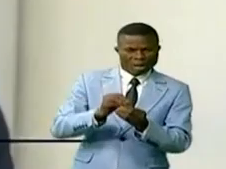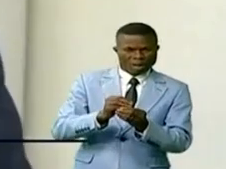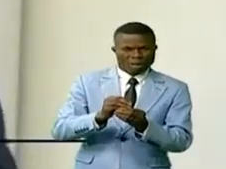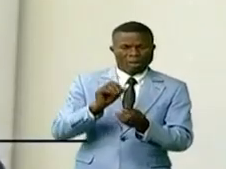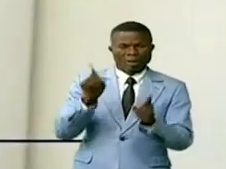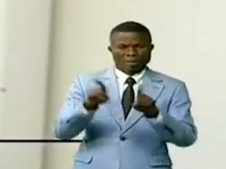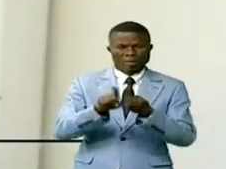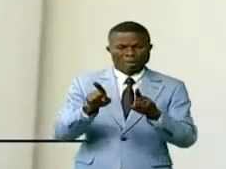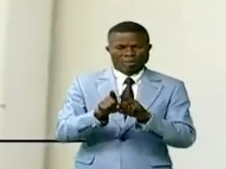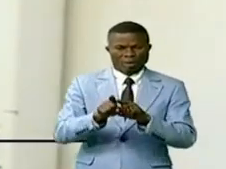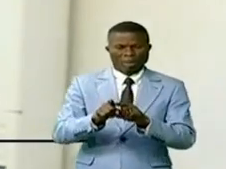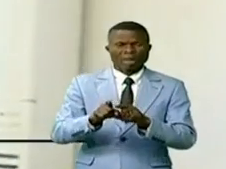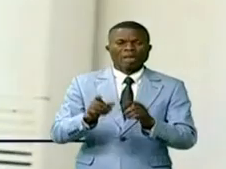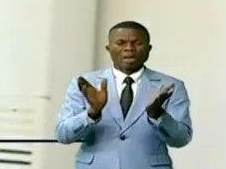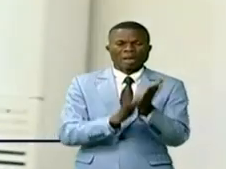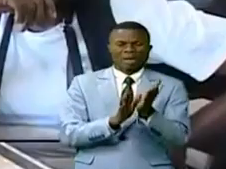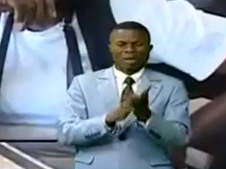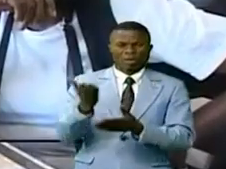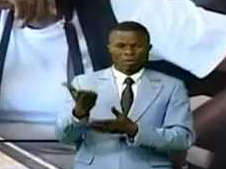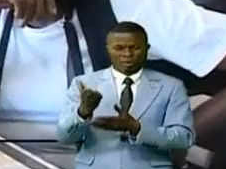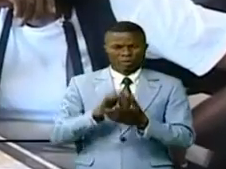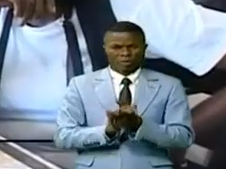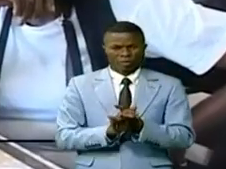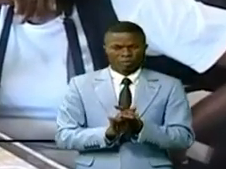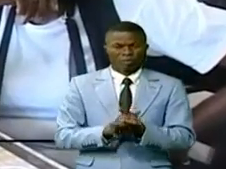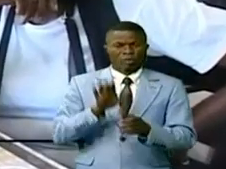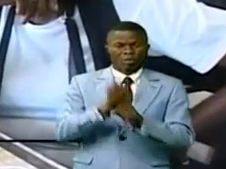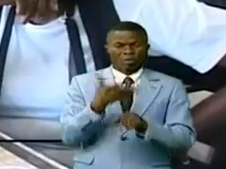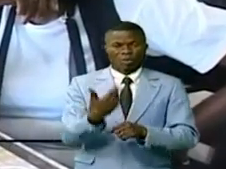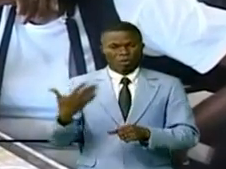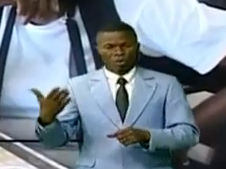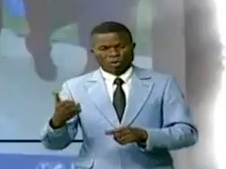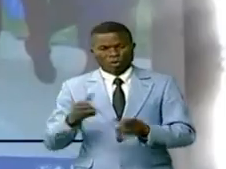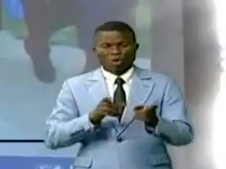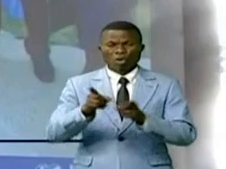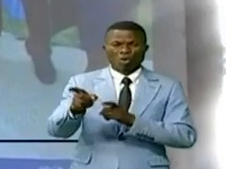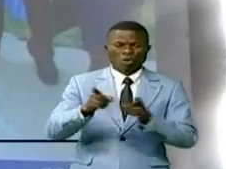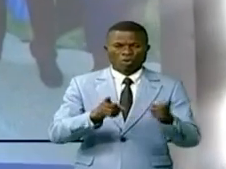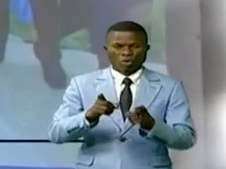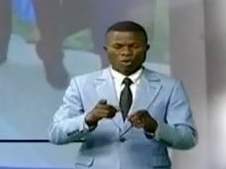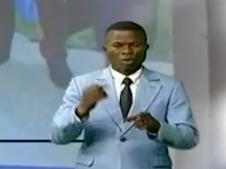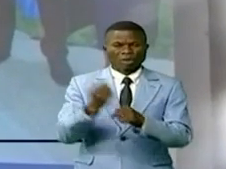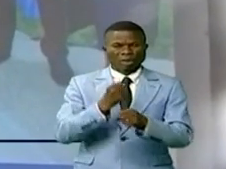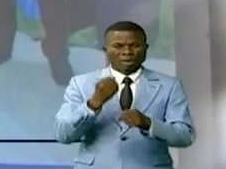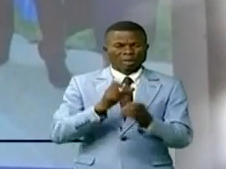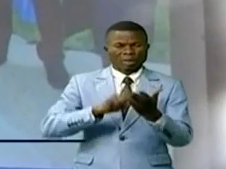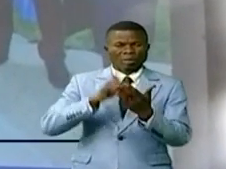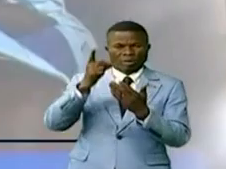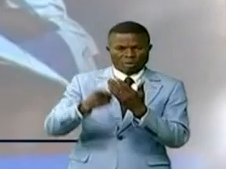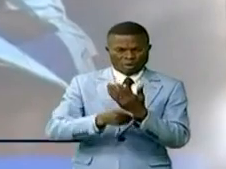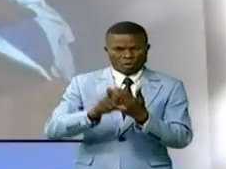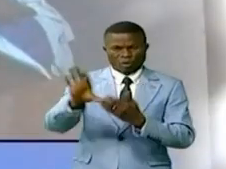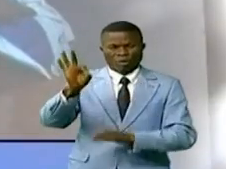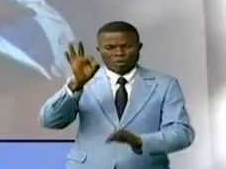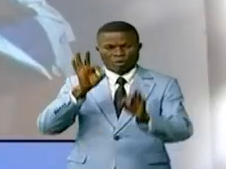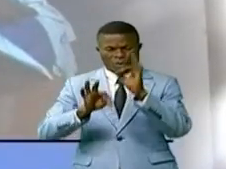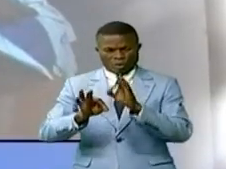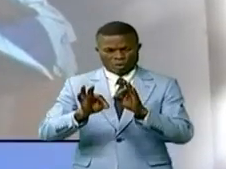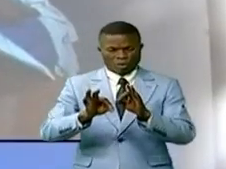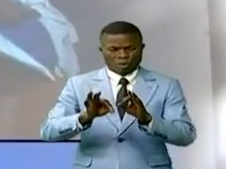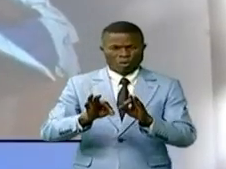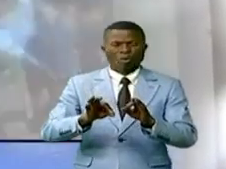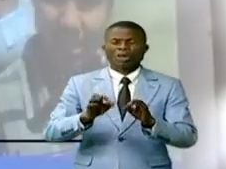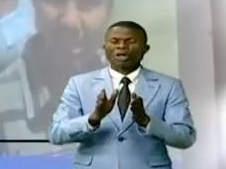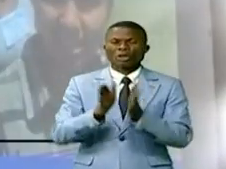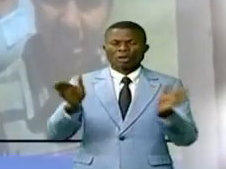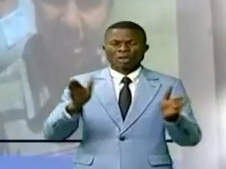de l'institution scolaire. Au menu, les enjeux liés à l'orientation, les fonctionnements du programme de sélection UWC Global